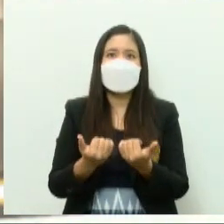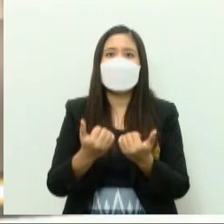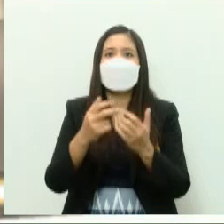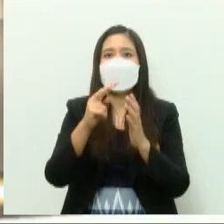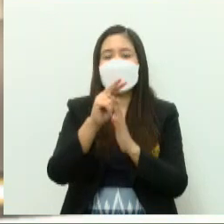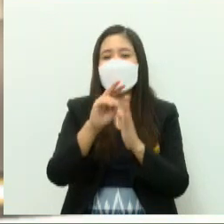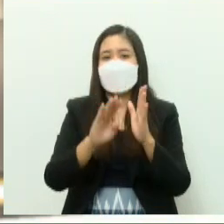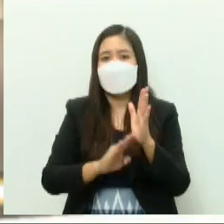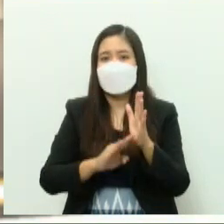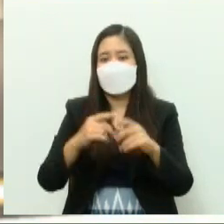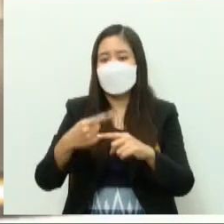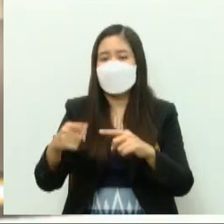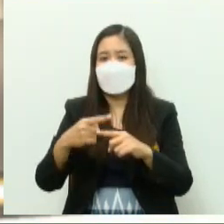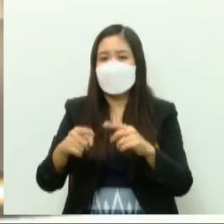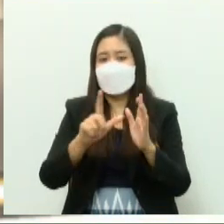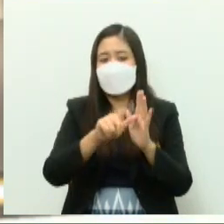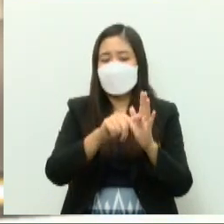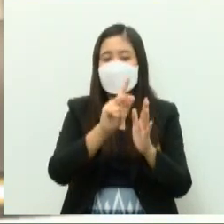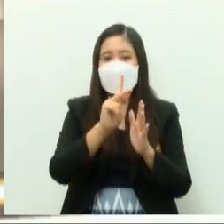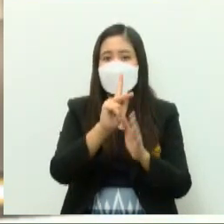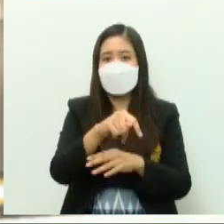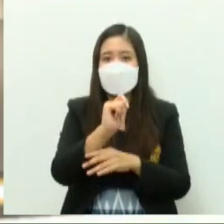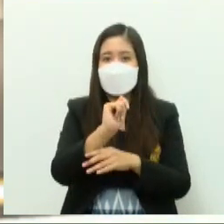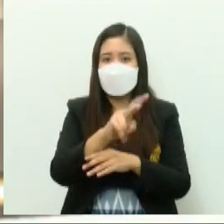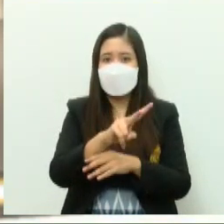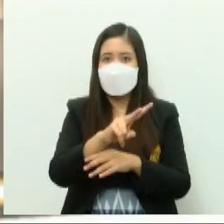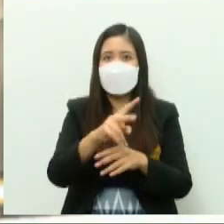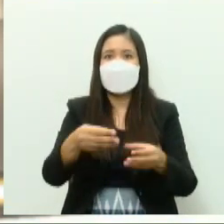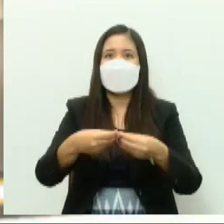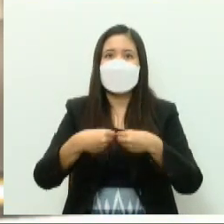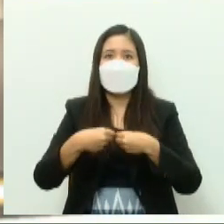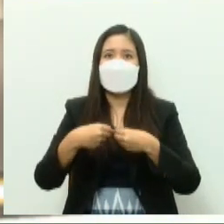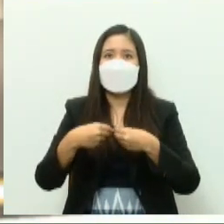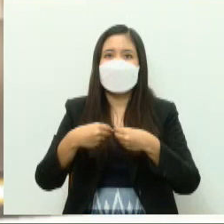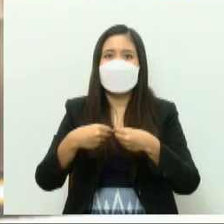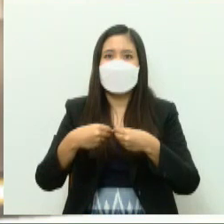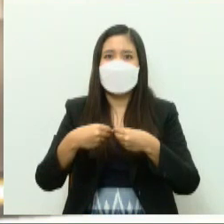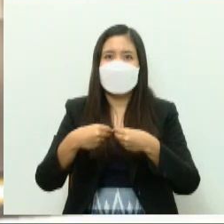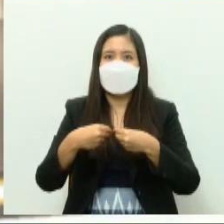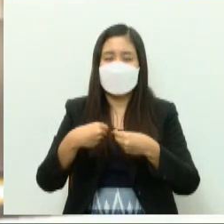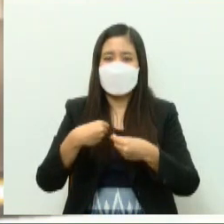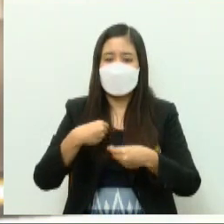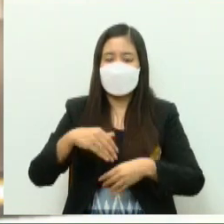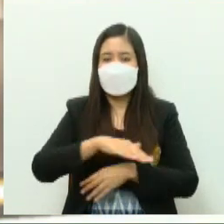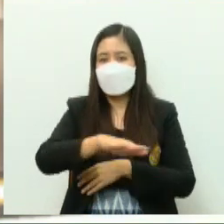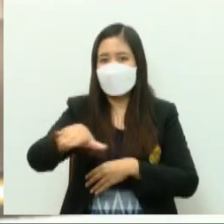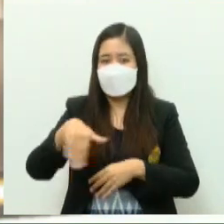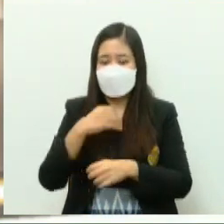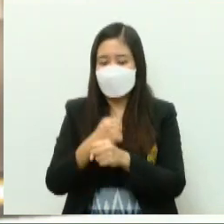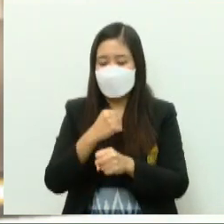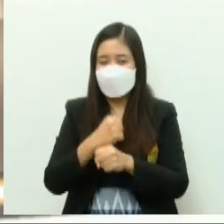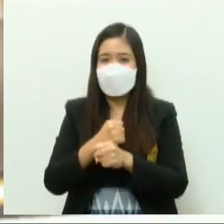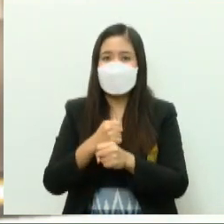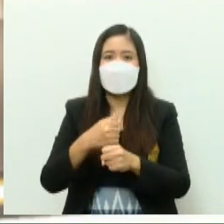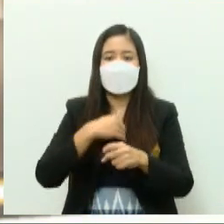เน้นที่ท่านเลขาธิการคณะกรรมการการศึกษาขั้นพื้นฐานได้มอบให้กับพวกเราได้ดำเนินการใน4มิ